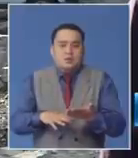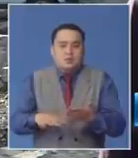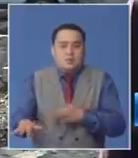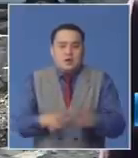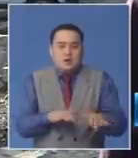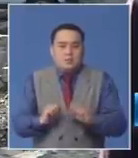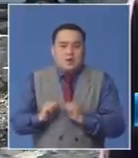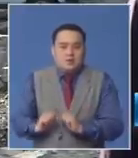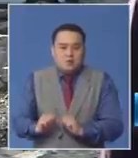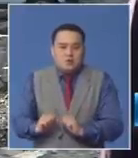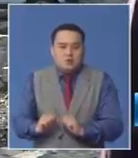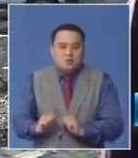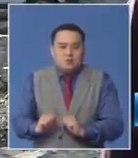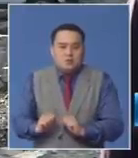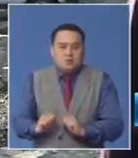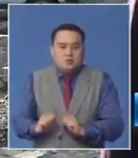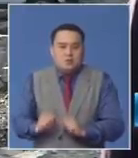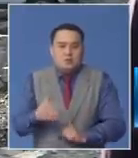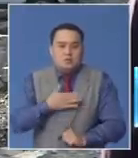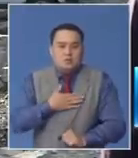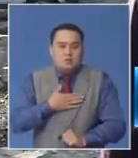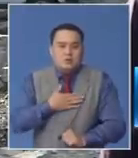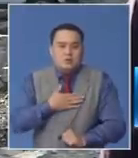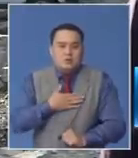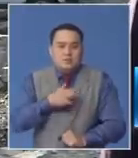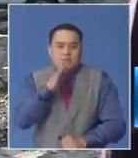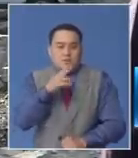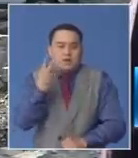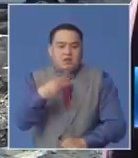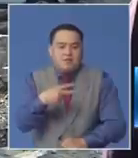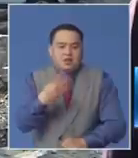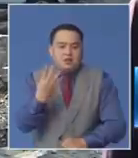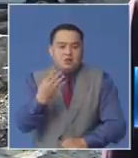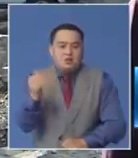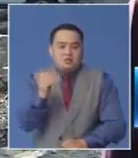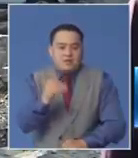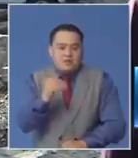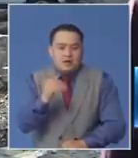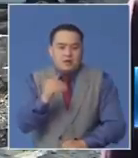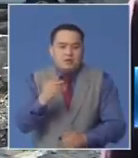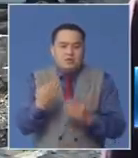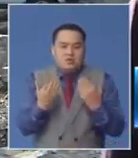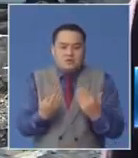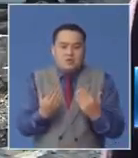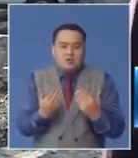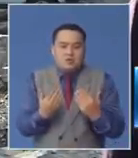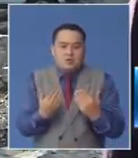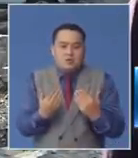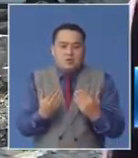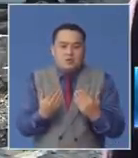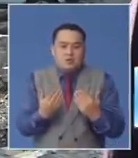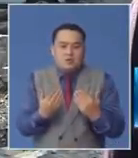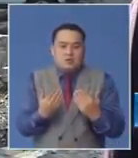мероприятия для нас период с 24 февраля по сегодняшний день был бы как